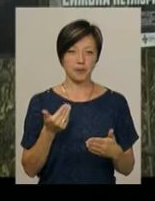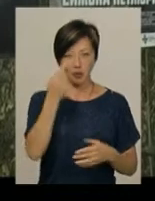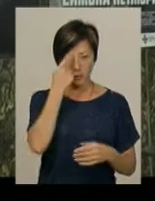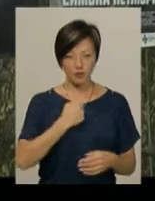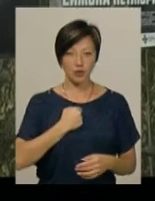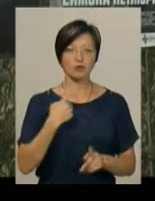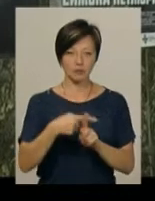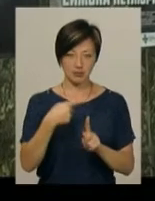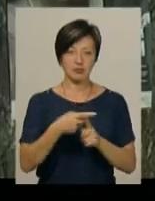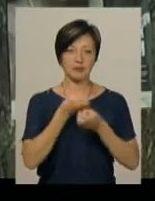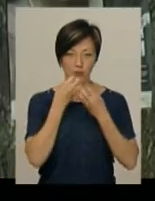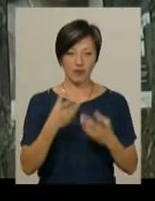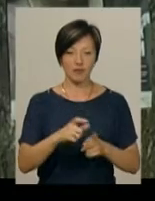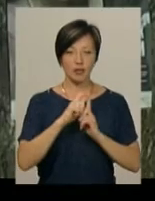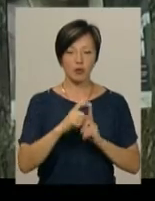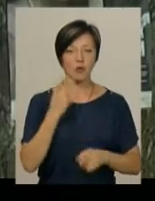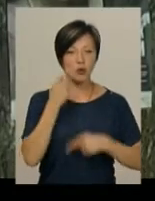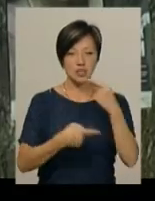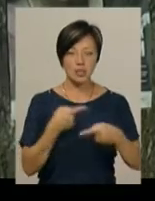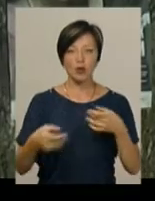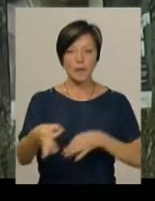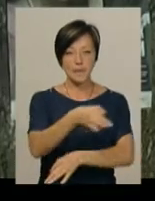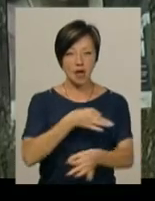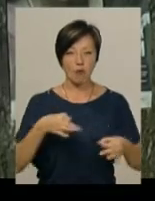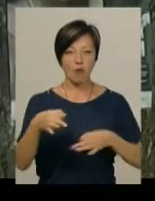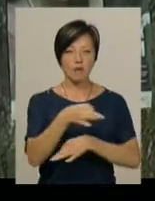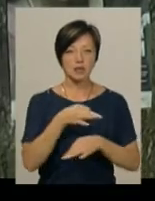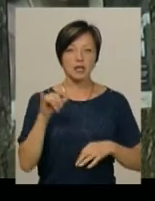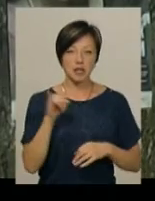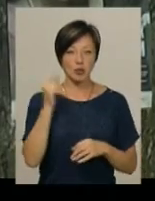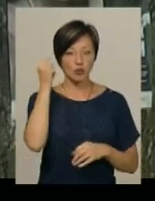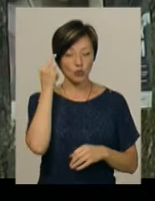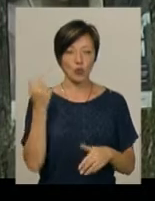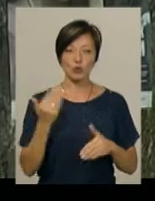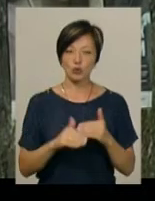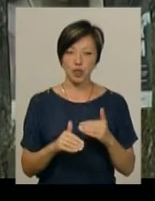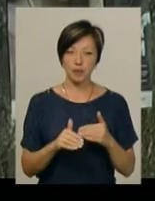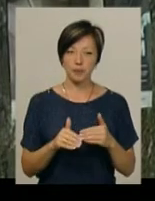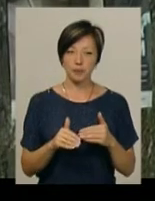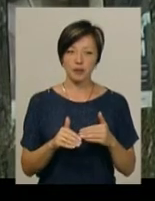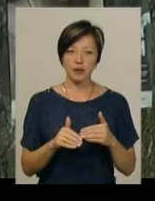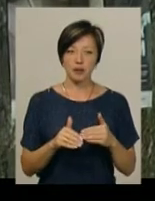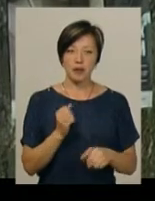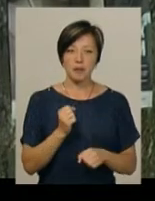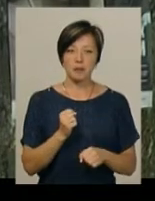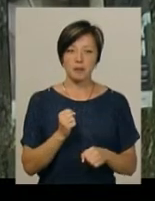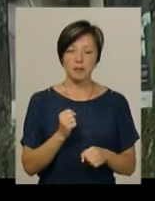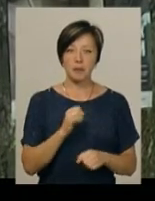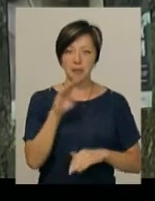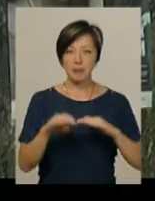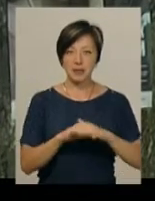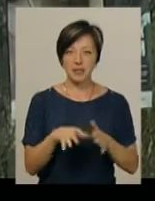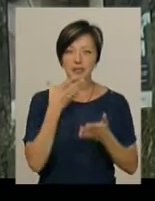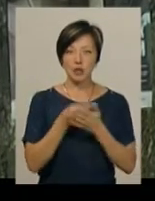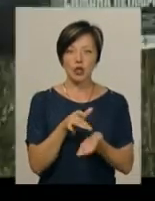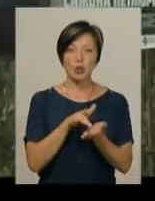нам дали позитивну відповідь. Ми постійно вели перемовини і, власне, я думаю, вони вже підігнали під свій тур так,